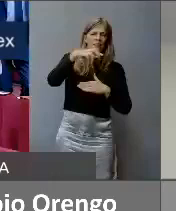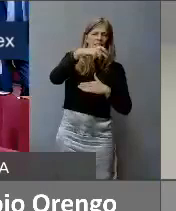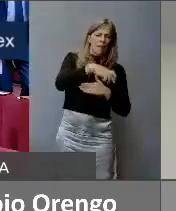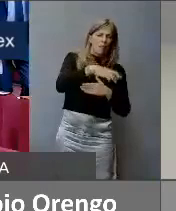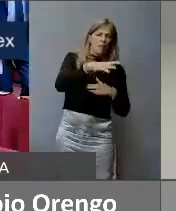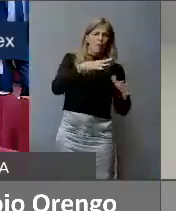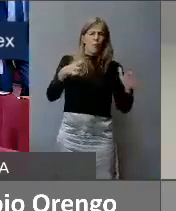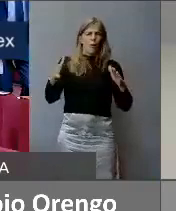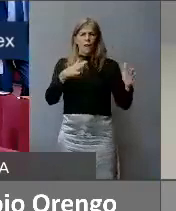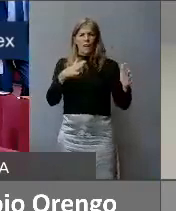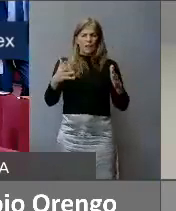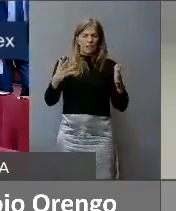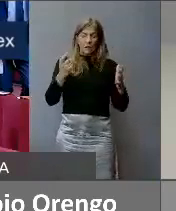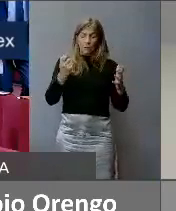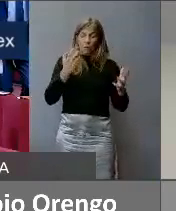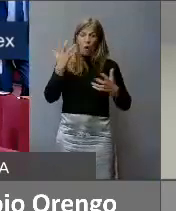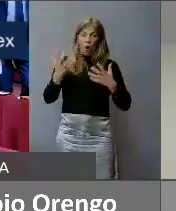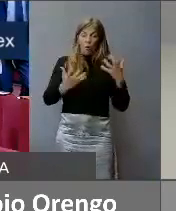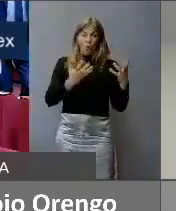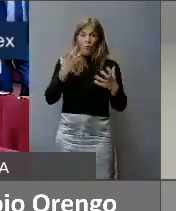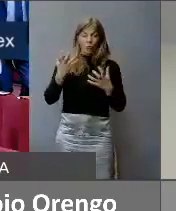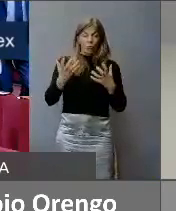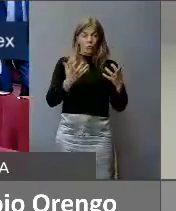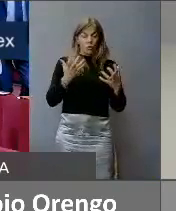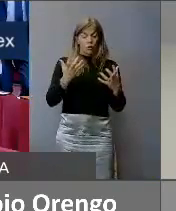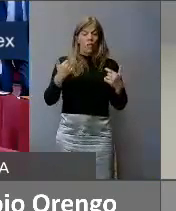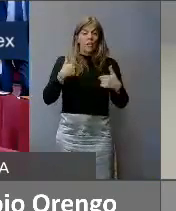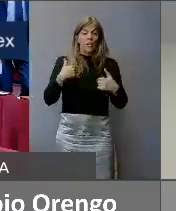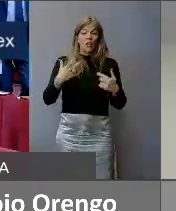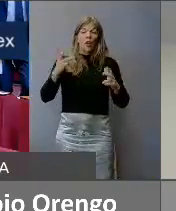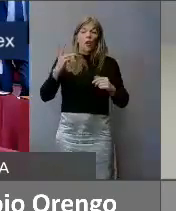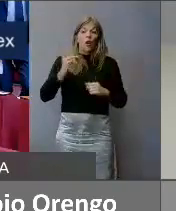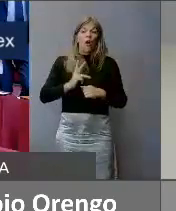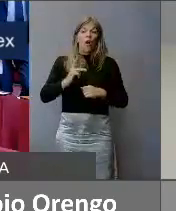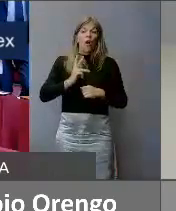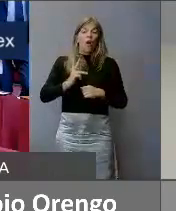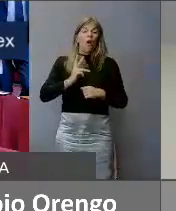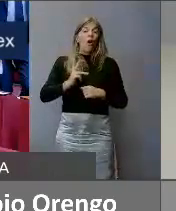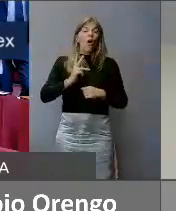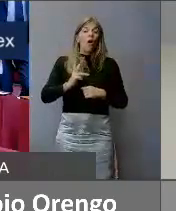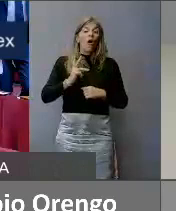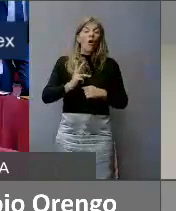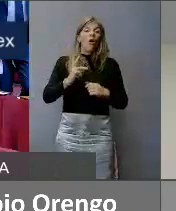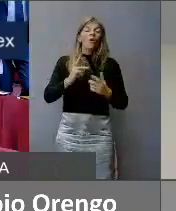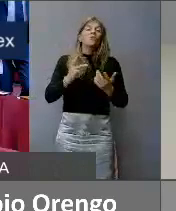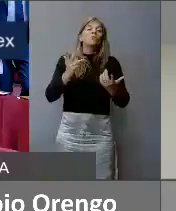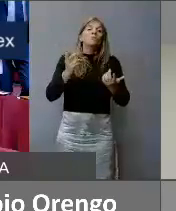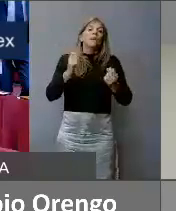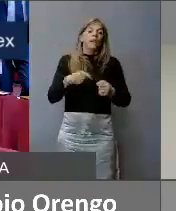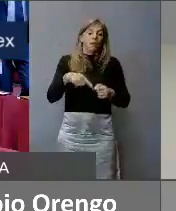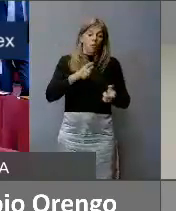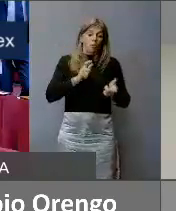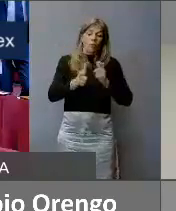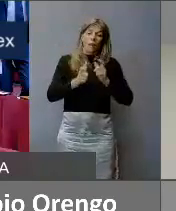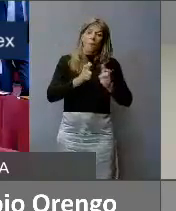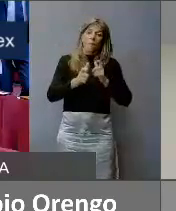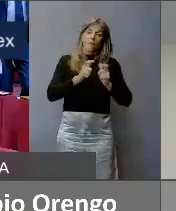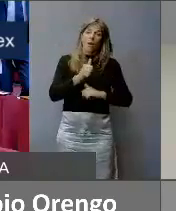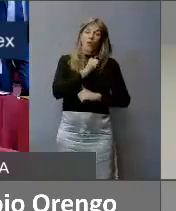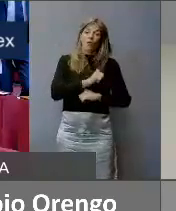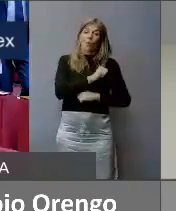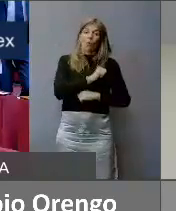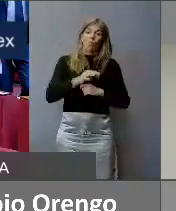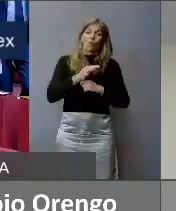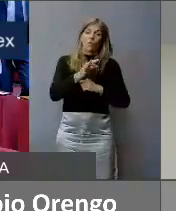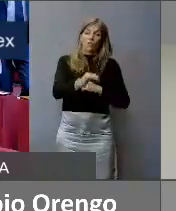l'intervento e io spero che da adesso in poi ci sia un recupero del rapporto col municipio perché credo il comune